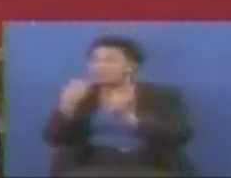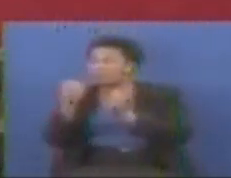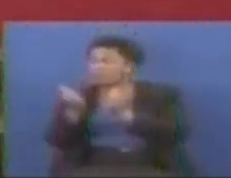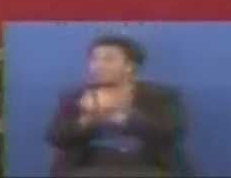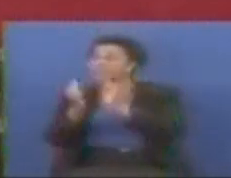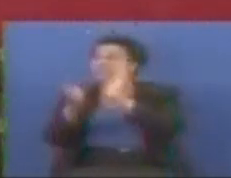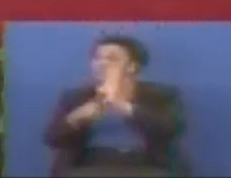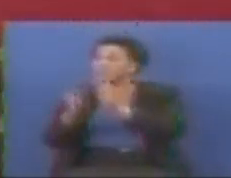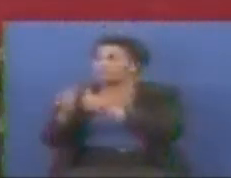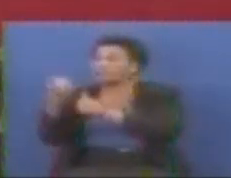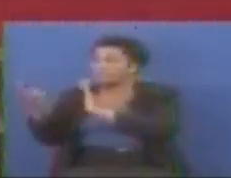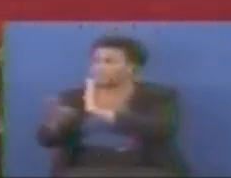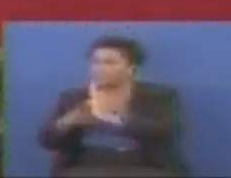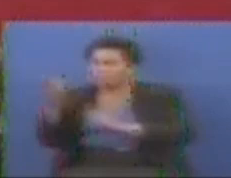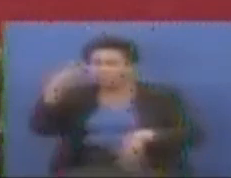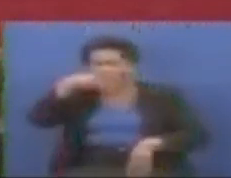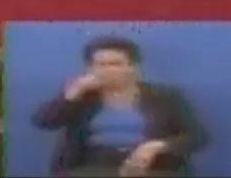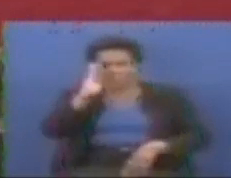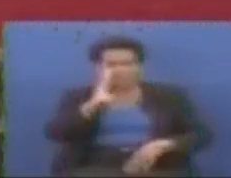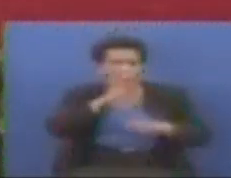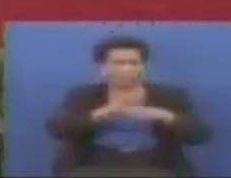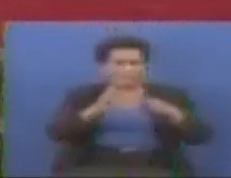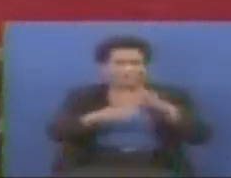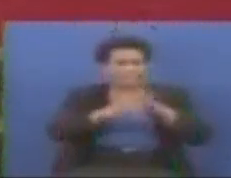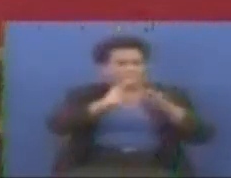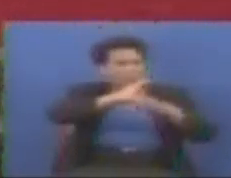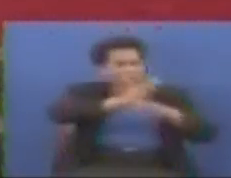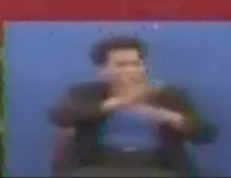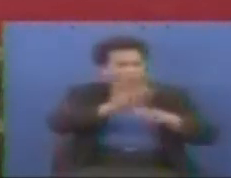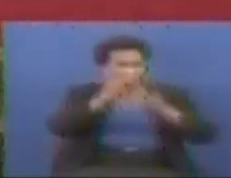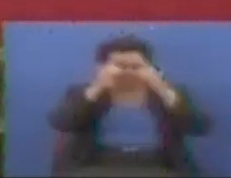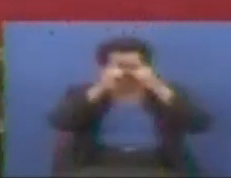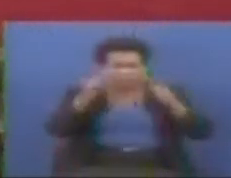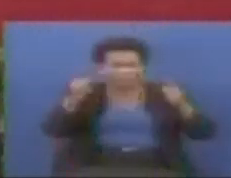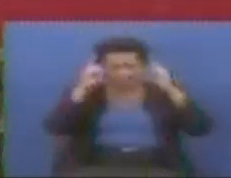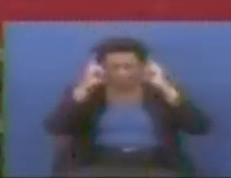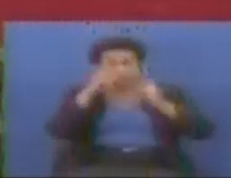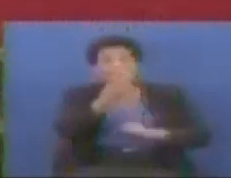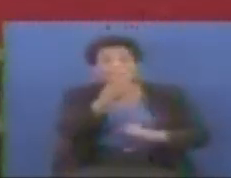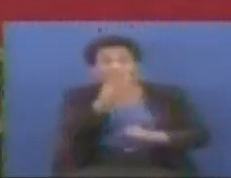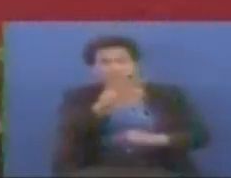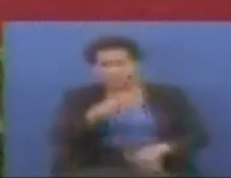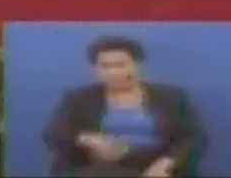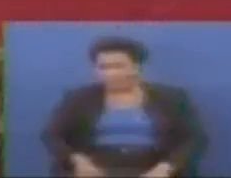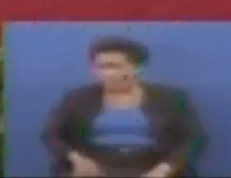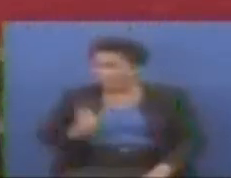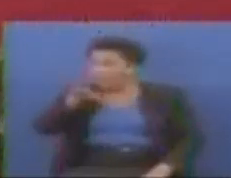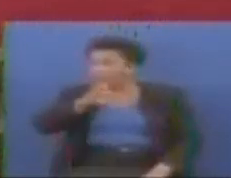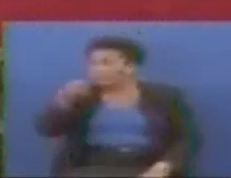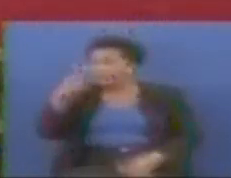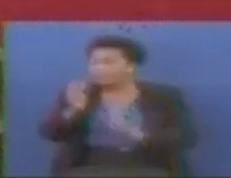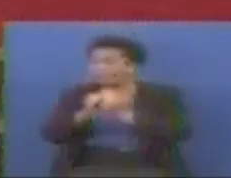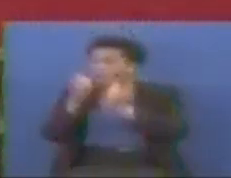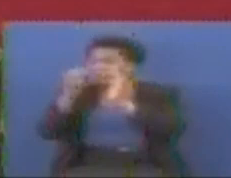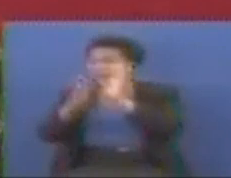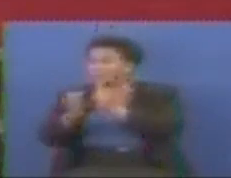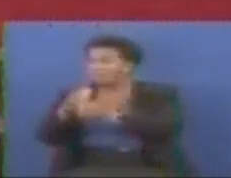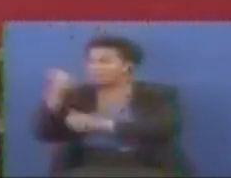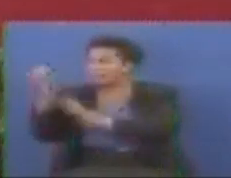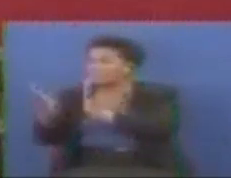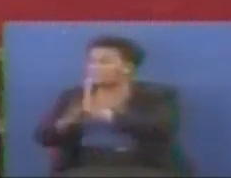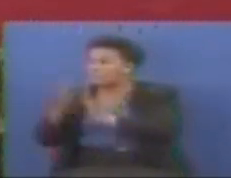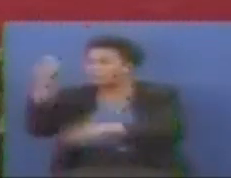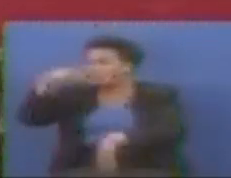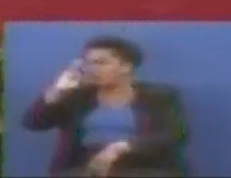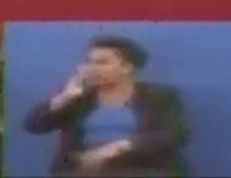naibu waziri. Speaker, kwa niaba ya waziri wa elimu, sayansi na teknolojia, napenda kujibu swali la Mheshimiwa Margaret Simwanza Sita, mbunge wa